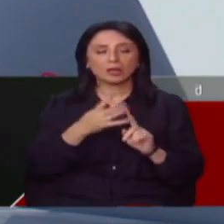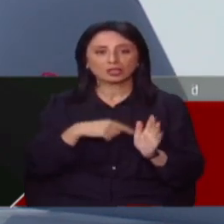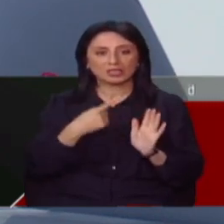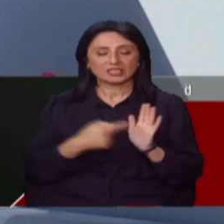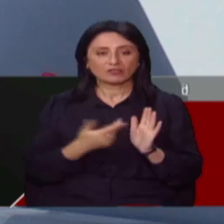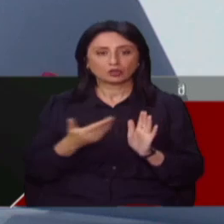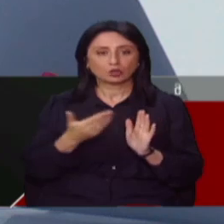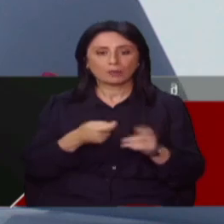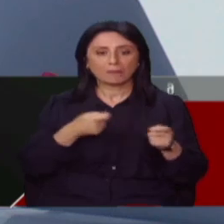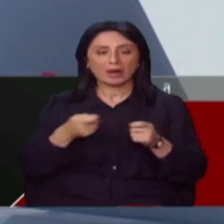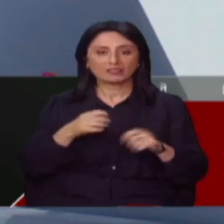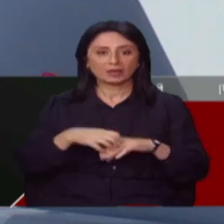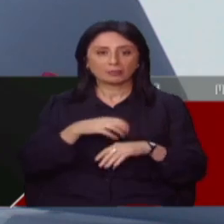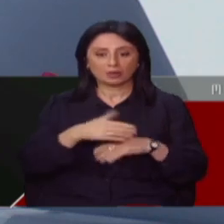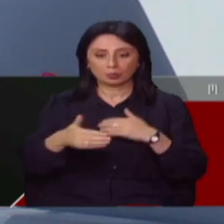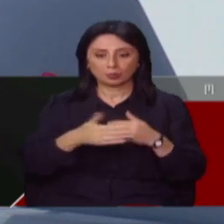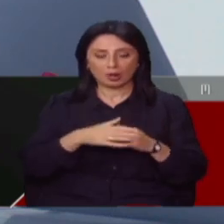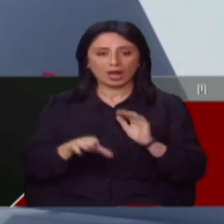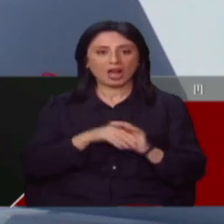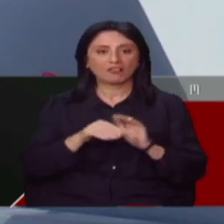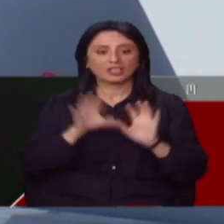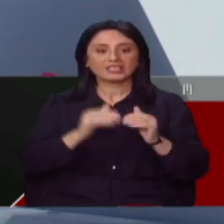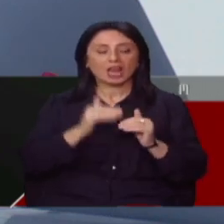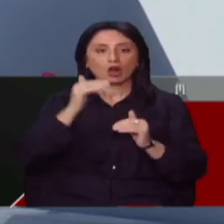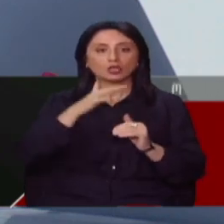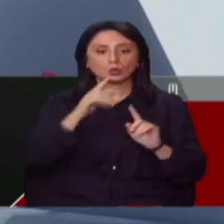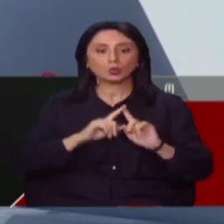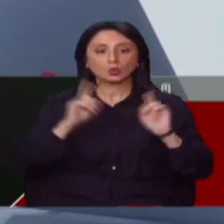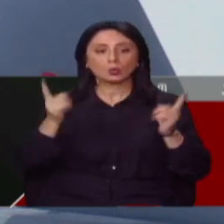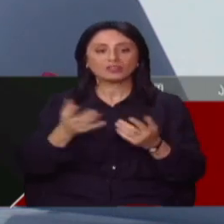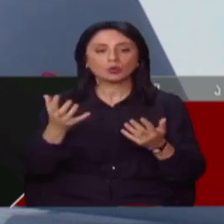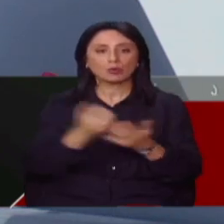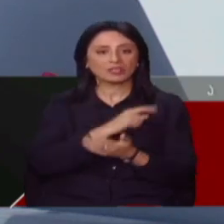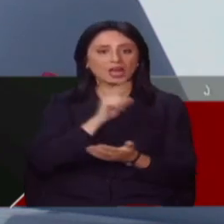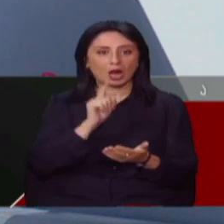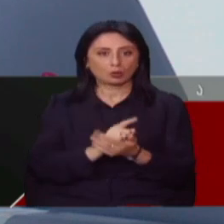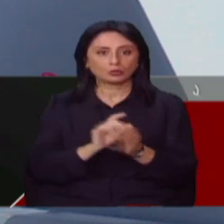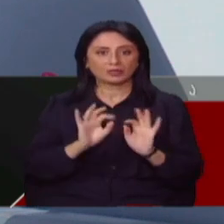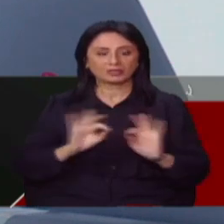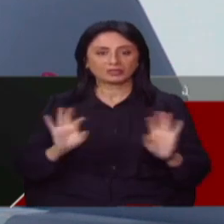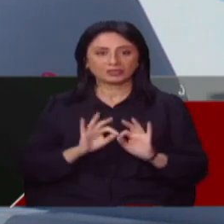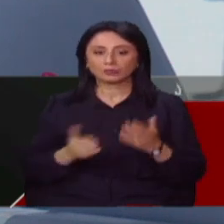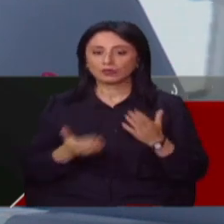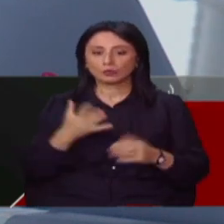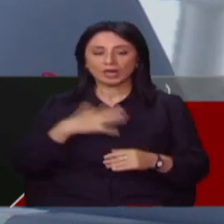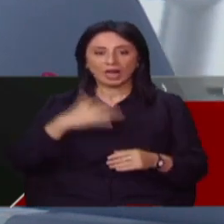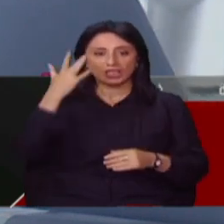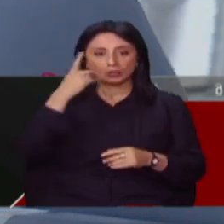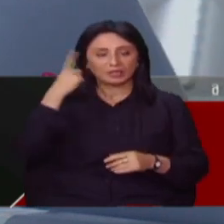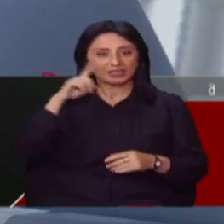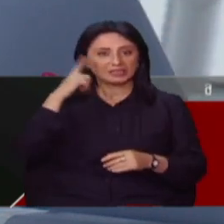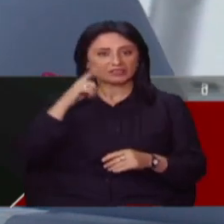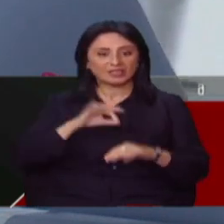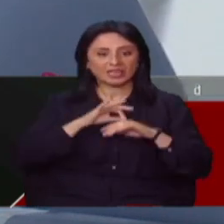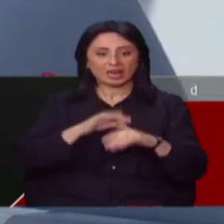საკითხია, რომლითაც მართველი პარტია მოახლოებულ არჩევნებზე საკონსტიტუციო უმრავლესობის მოპოვების აუცილებლობას ხსნის. თუმცა ქართული ოცნების